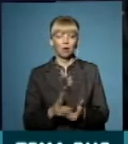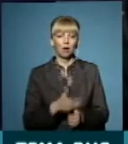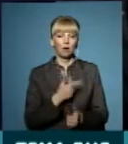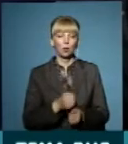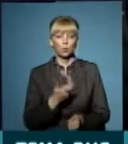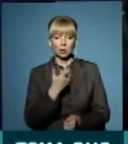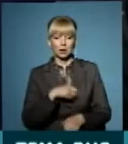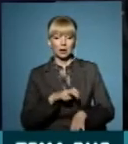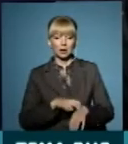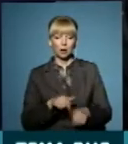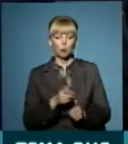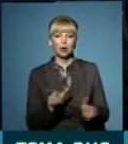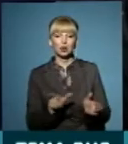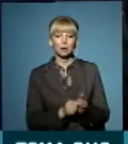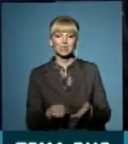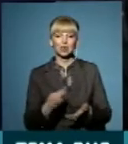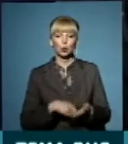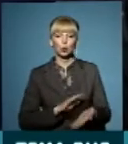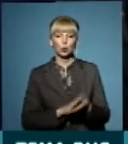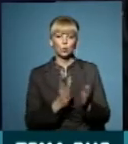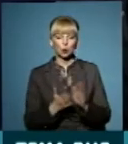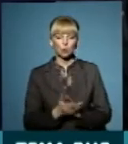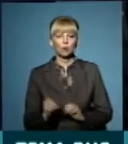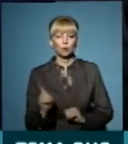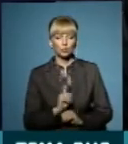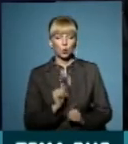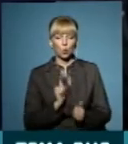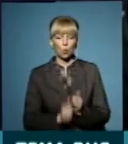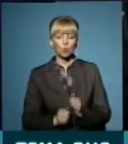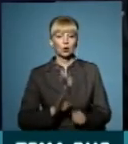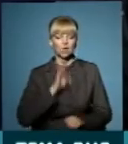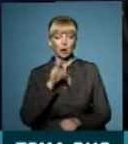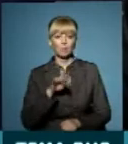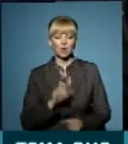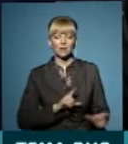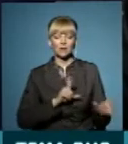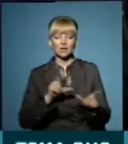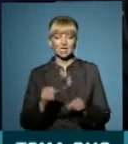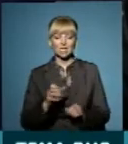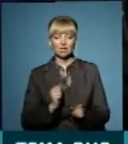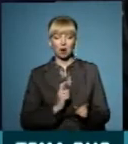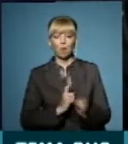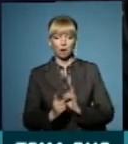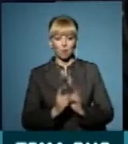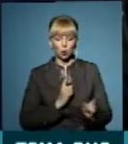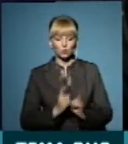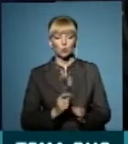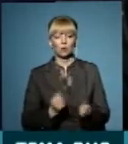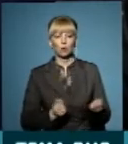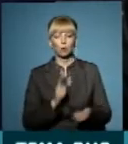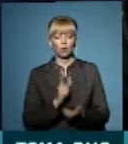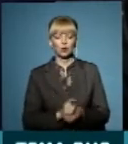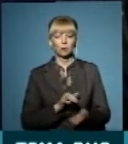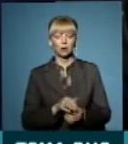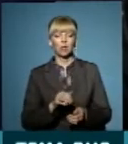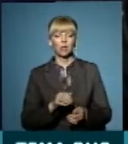в себе лікаря, або з кимось заключений договір, що кожного ранку при виїзді на лінію водій повинен пройти